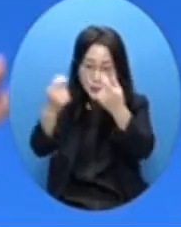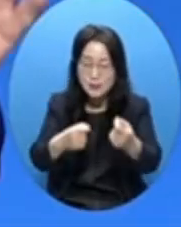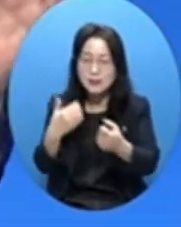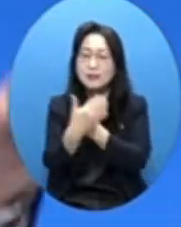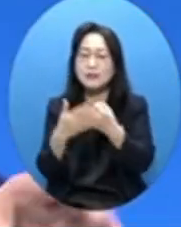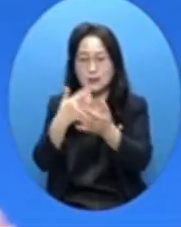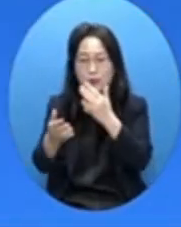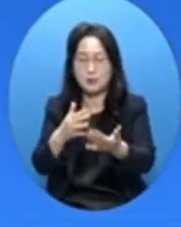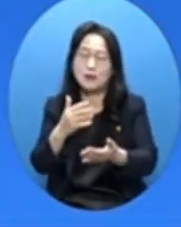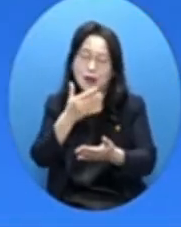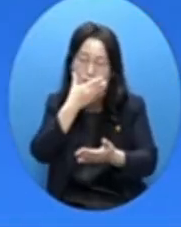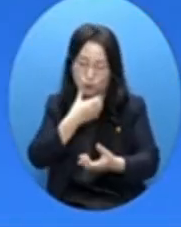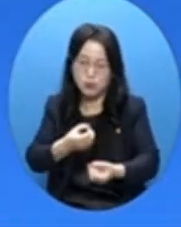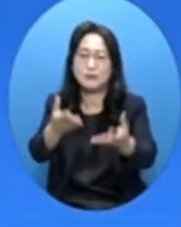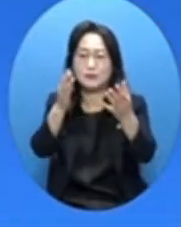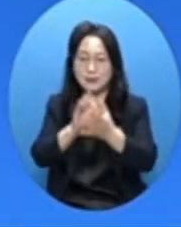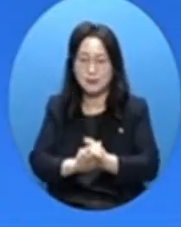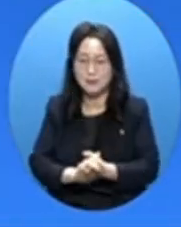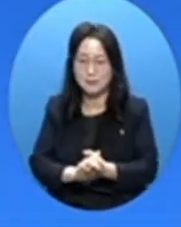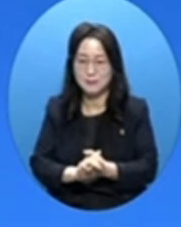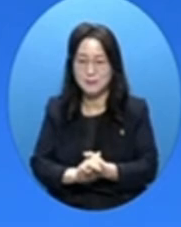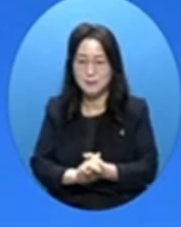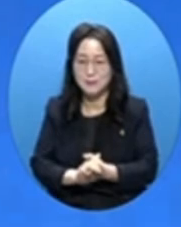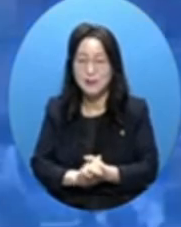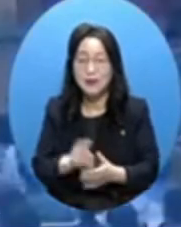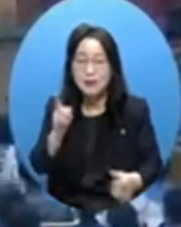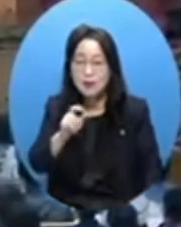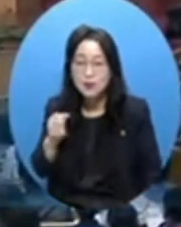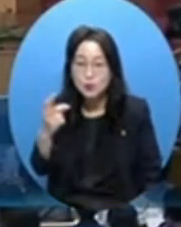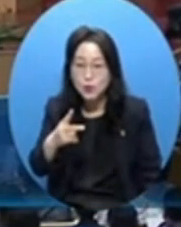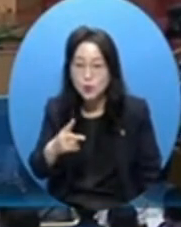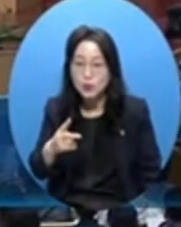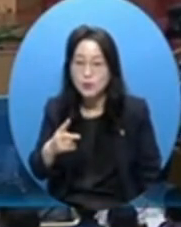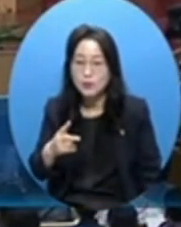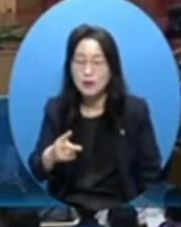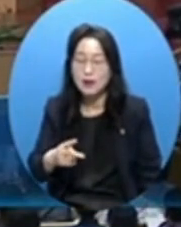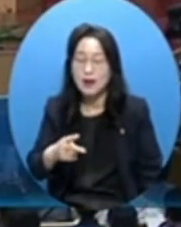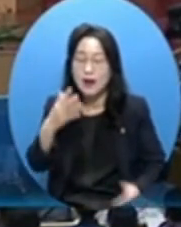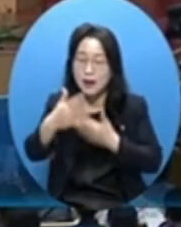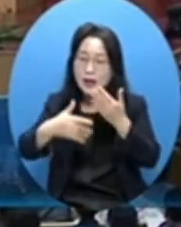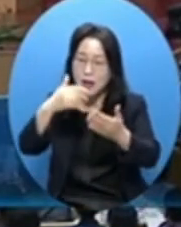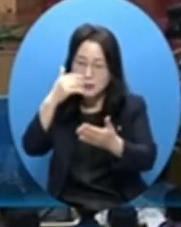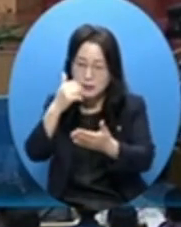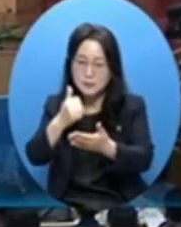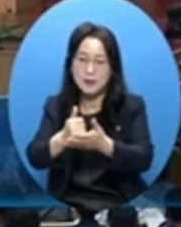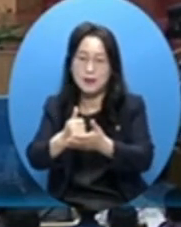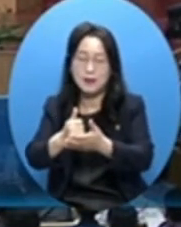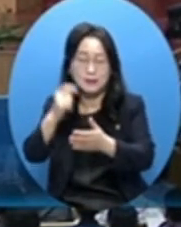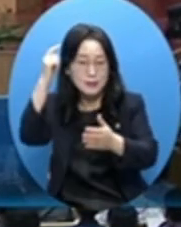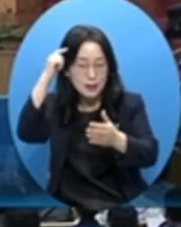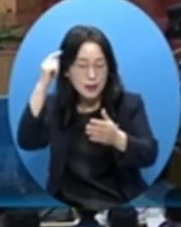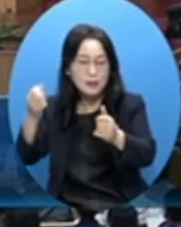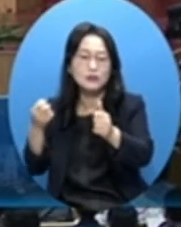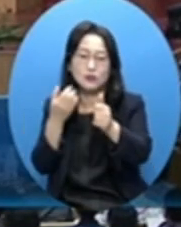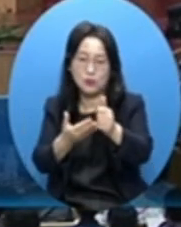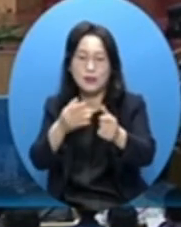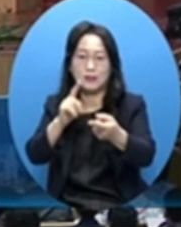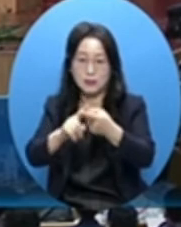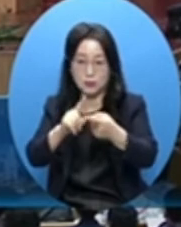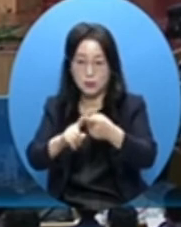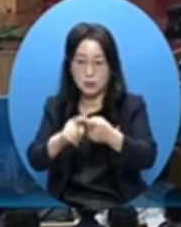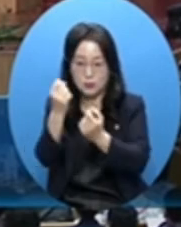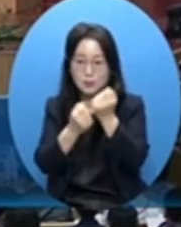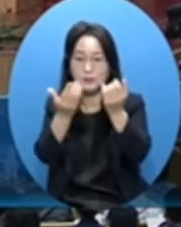주므로 주관합니다 성경을 나가서 사무엘에게 하나님의 뜻을 전하시는 장면이 이어져 우리에게 말씀을